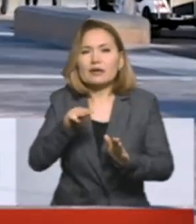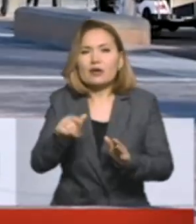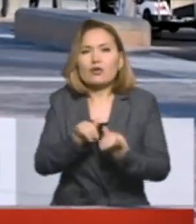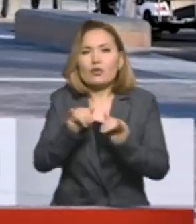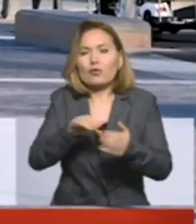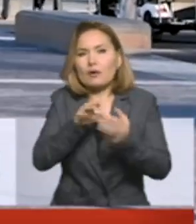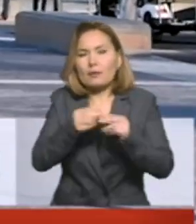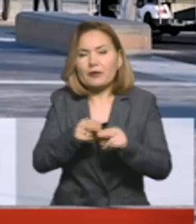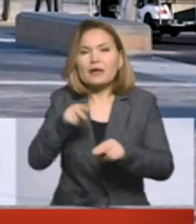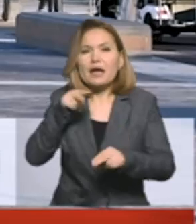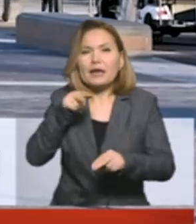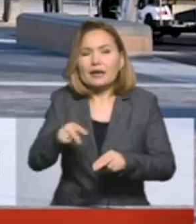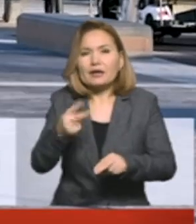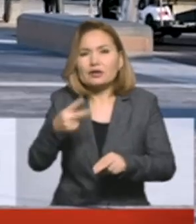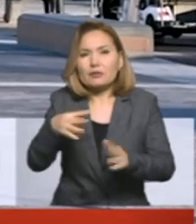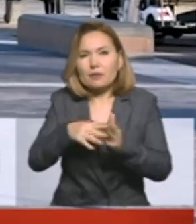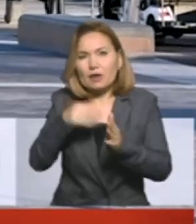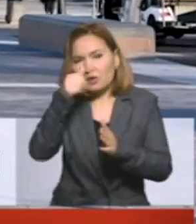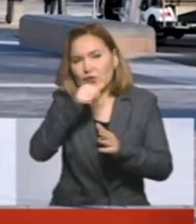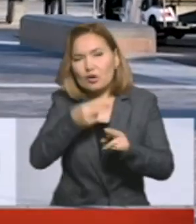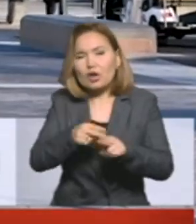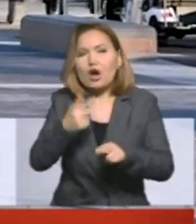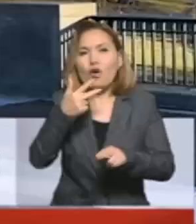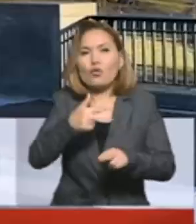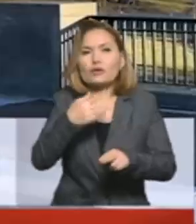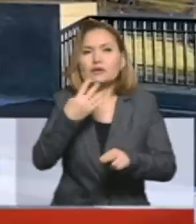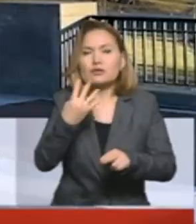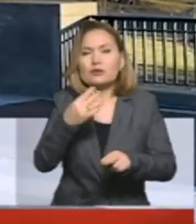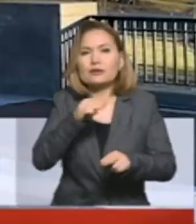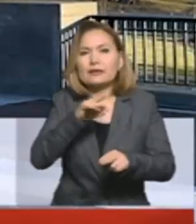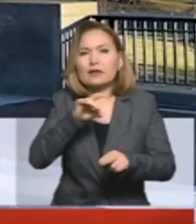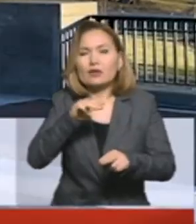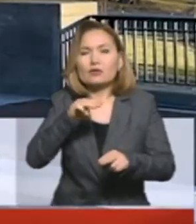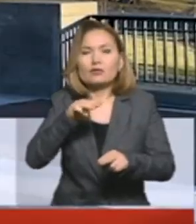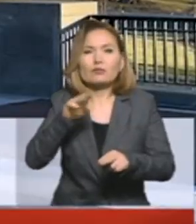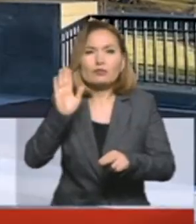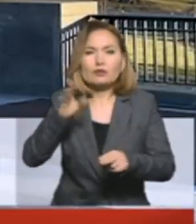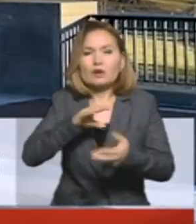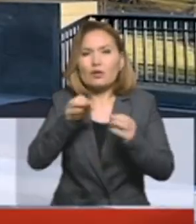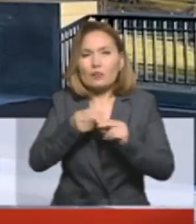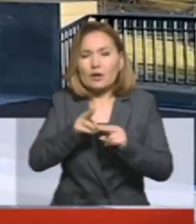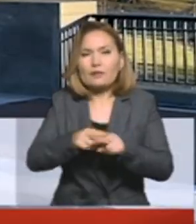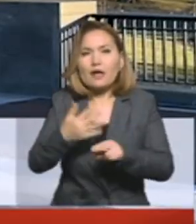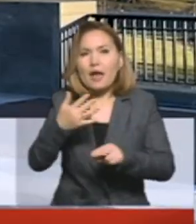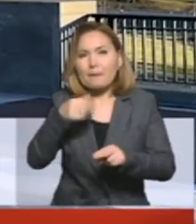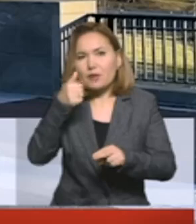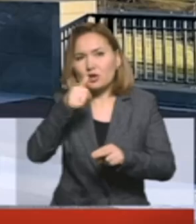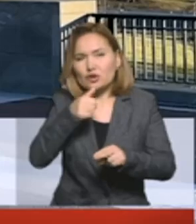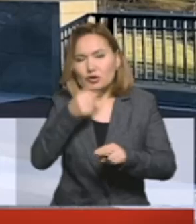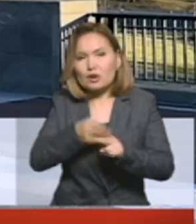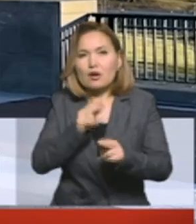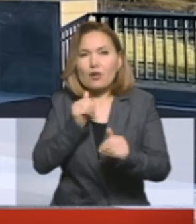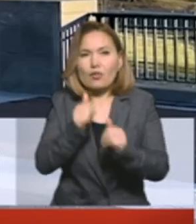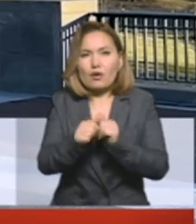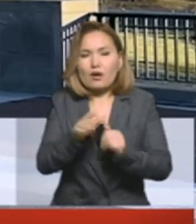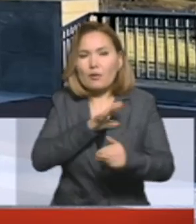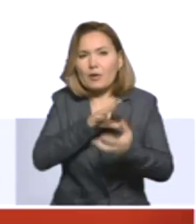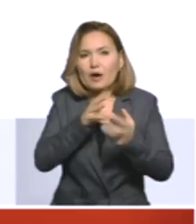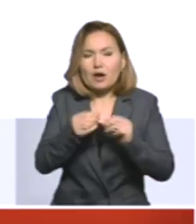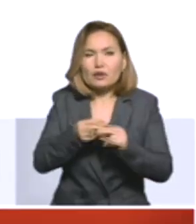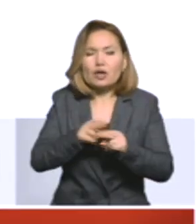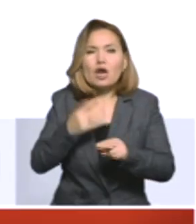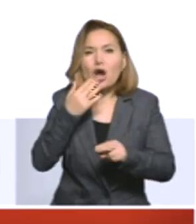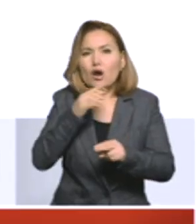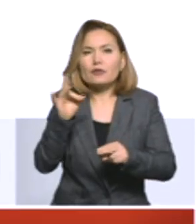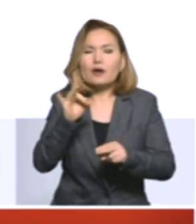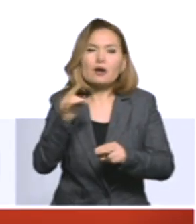қарыз 2029 жылы 34 триллион болады деп болжаған еді. Алайда бұл межеге 5 жыл ерте жетті. Ұлттық қарыз мөлшерін шынайы